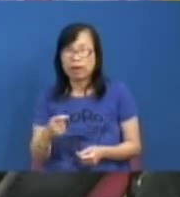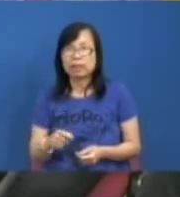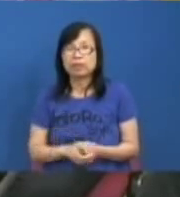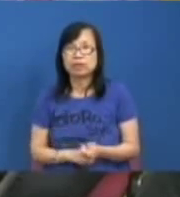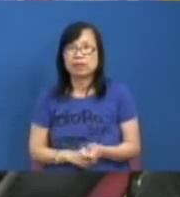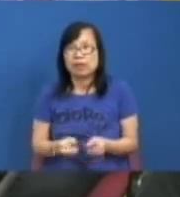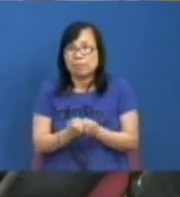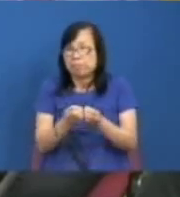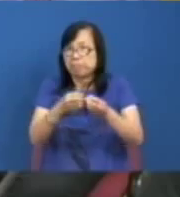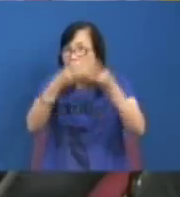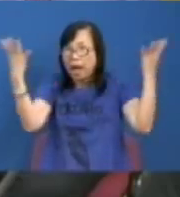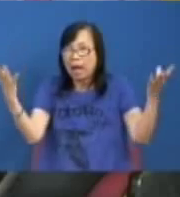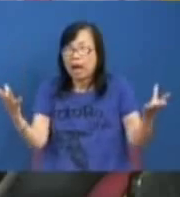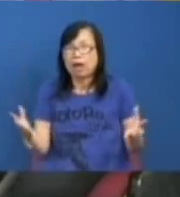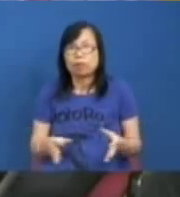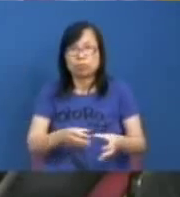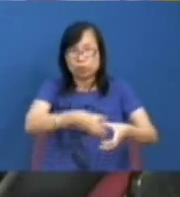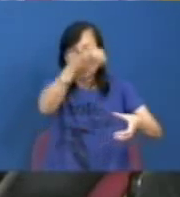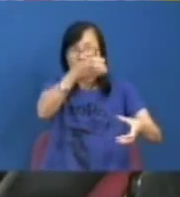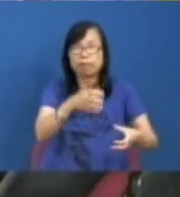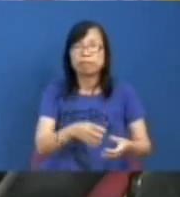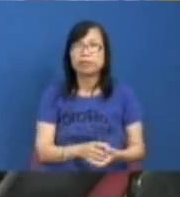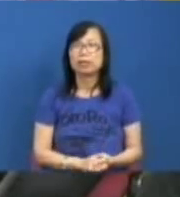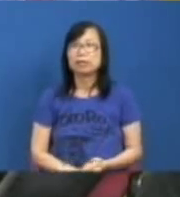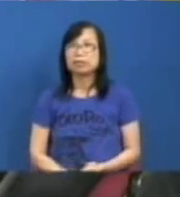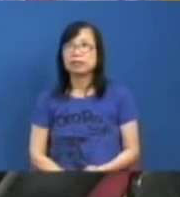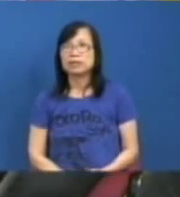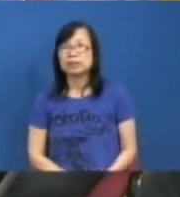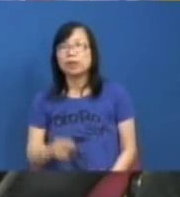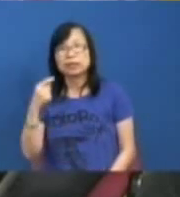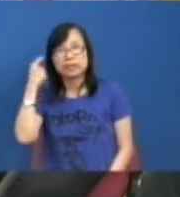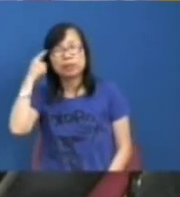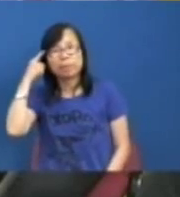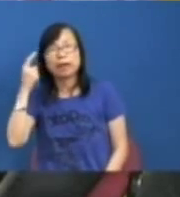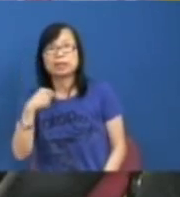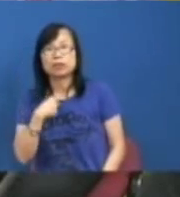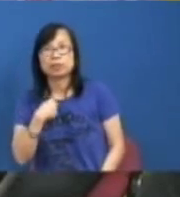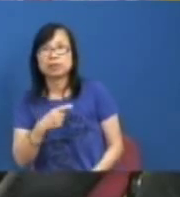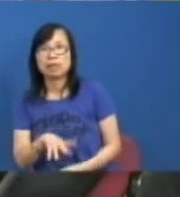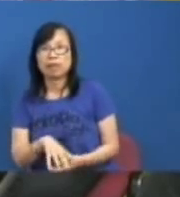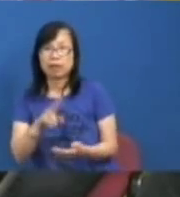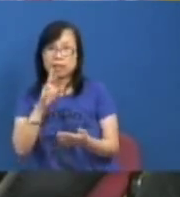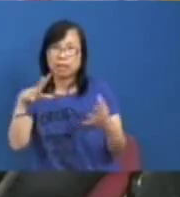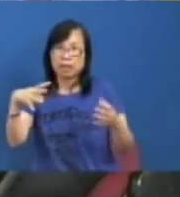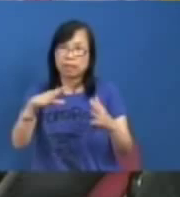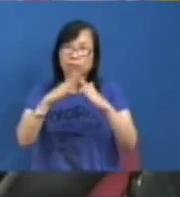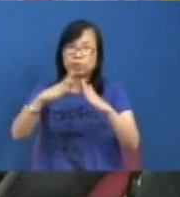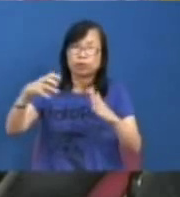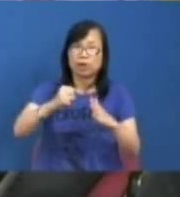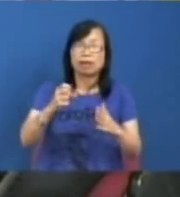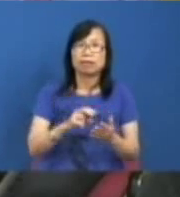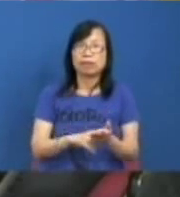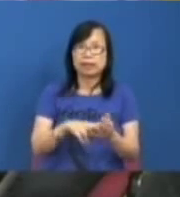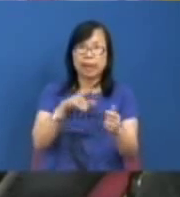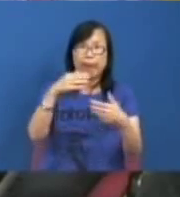引致大嘅爆佢嗰個問題出現咯。我諗呢個亦都值得 業主立案法團啊，同埋或者係物業